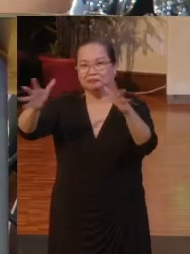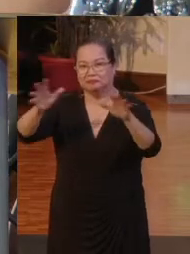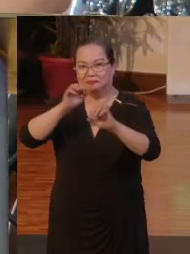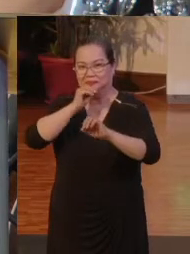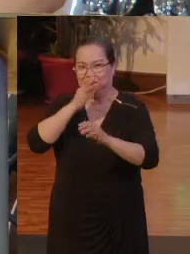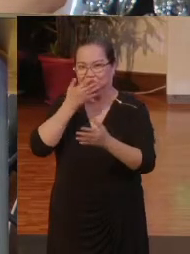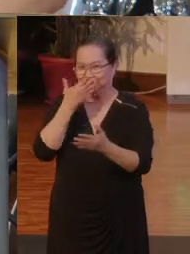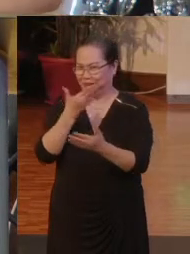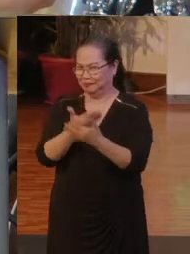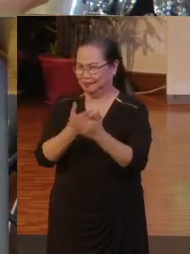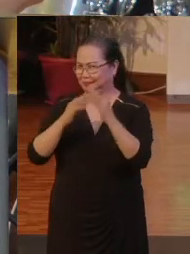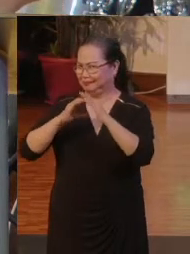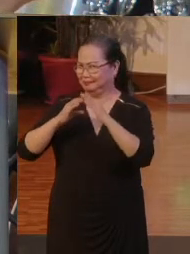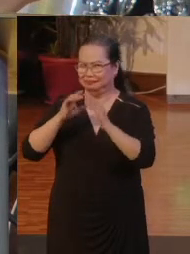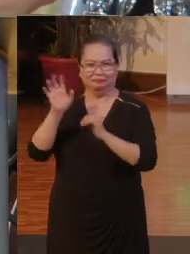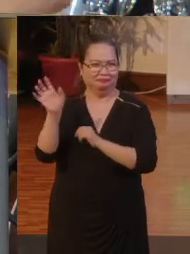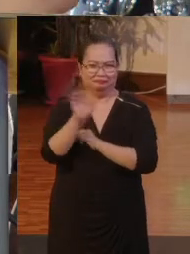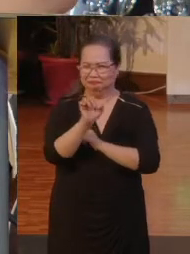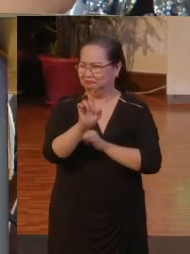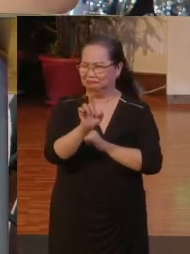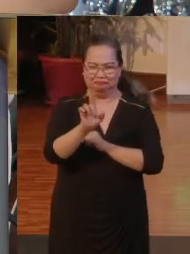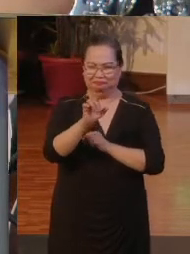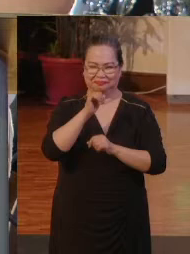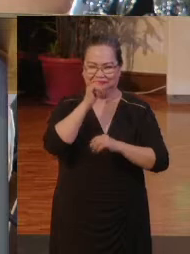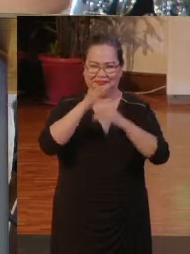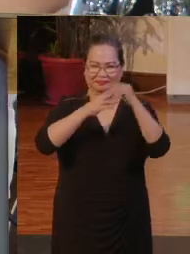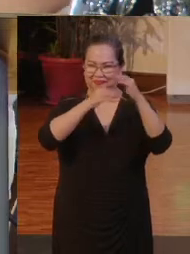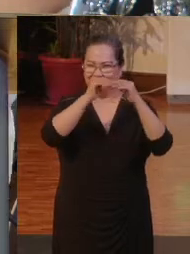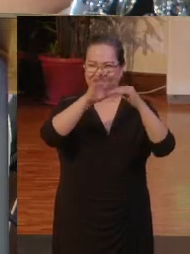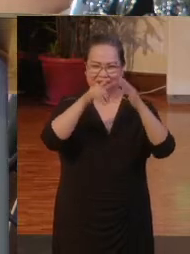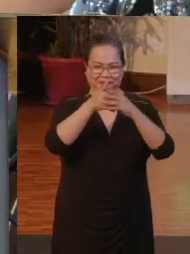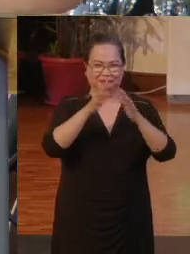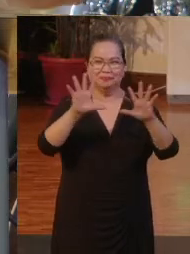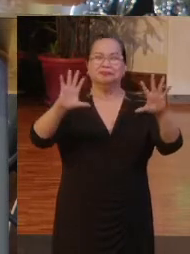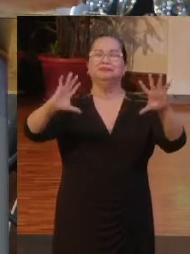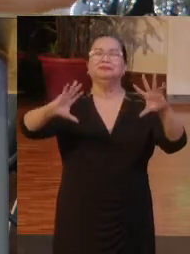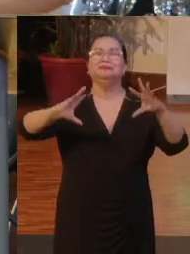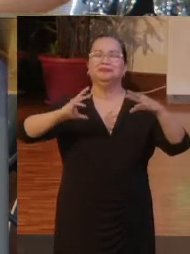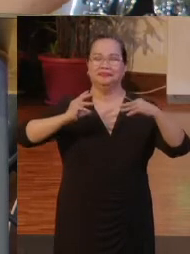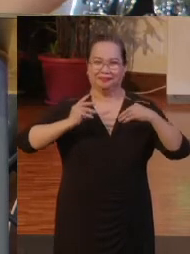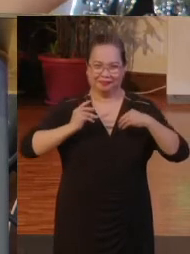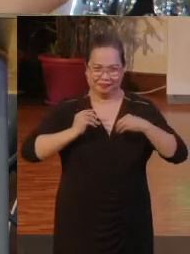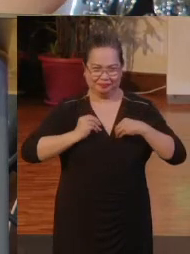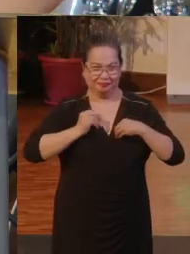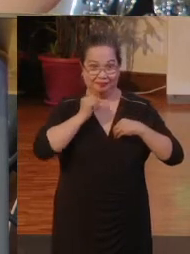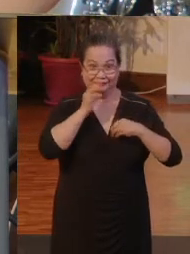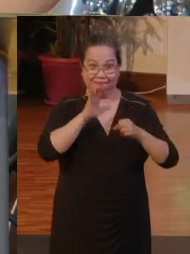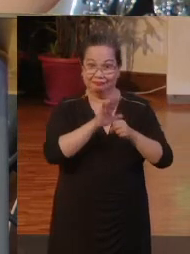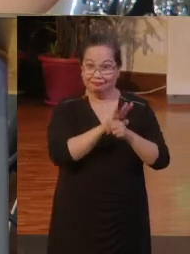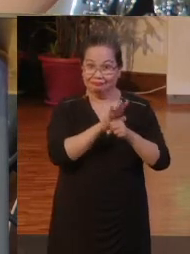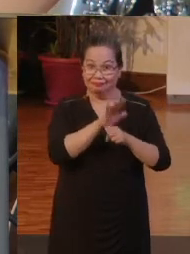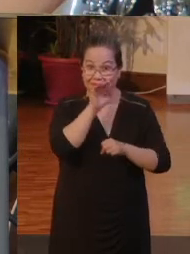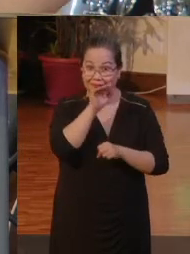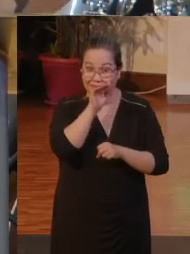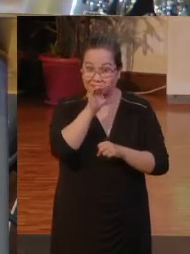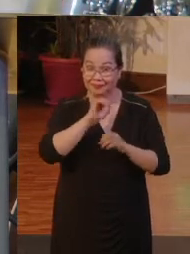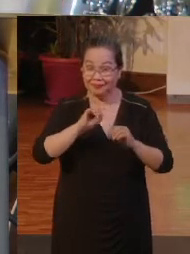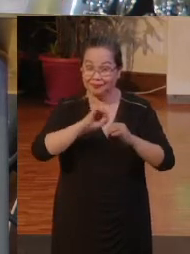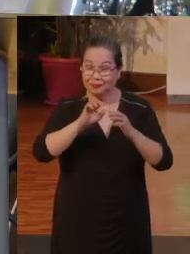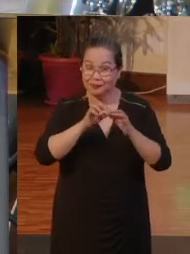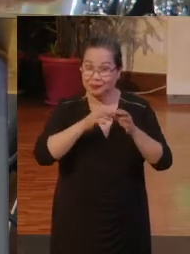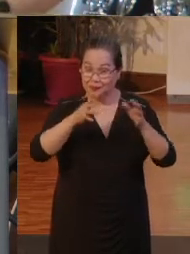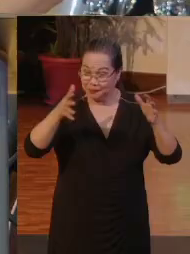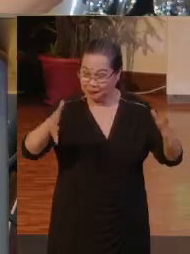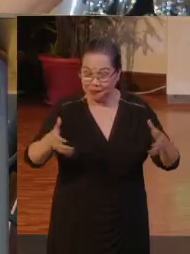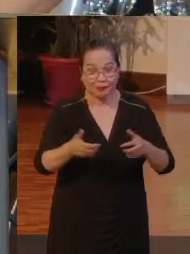cities that you did not build, and houses full of all good things that you did not fill, and cisterns